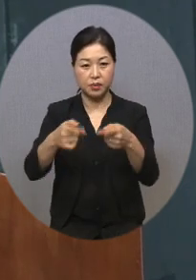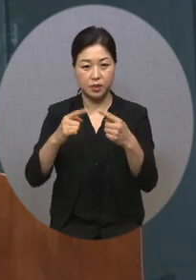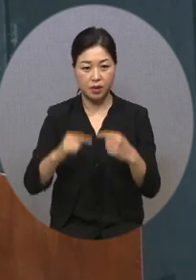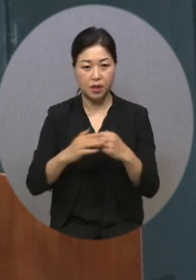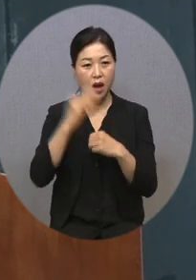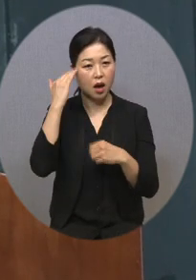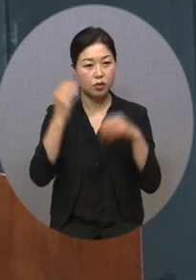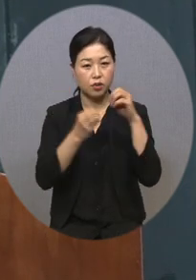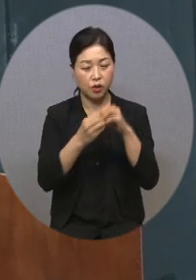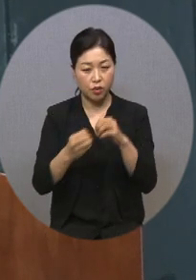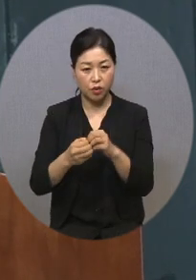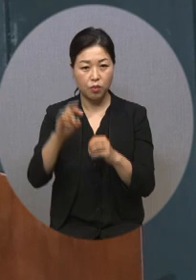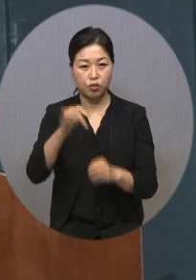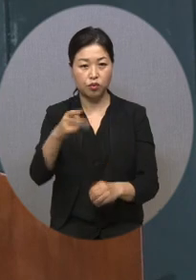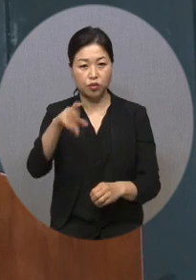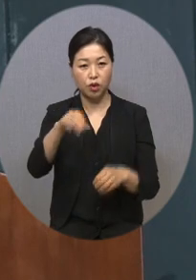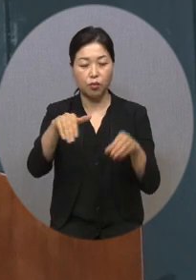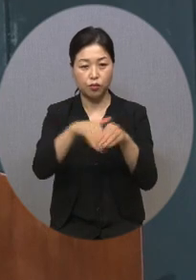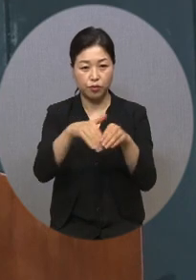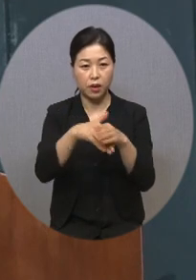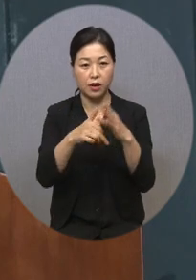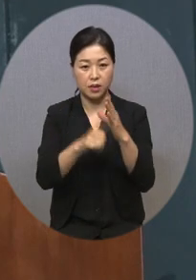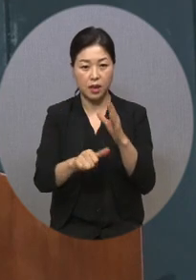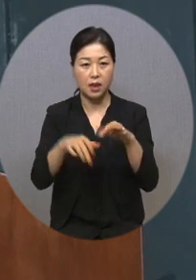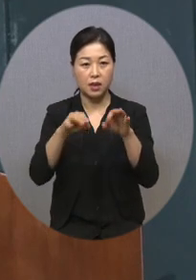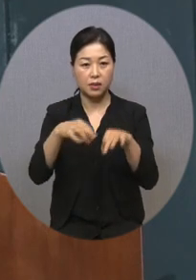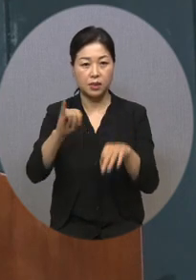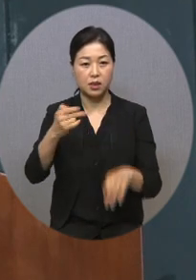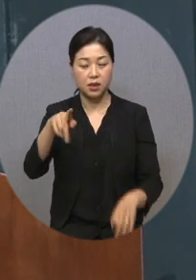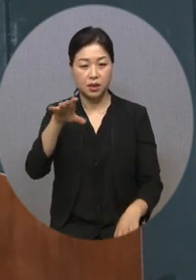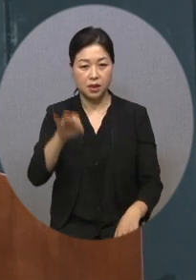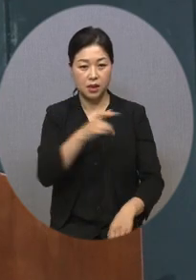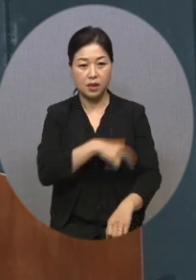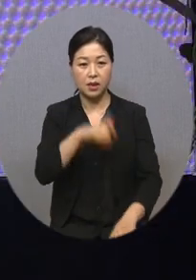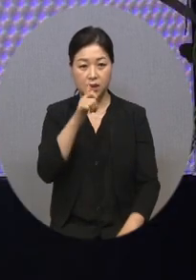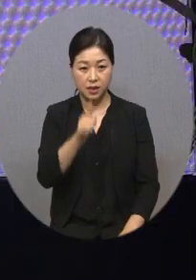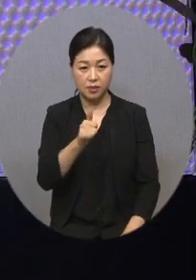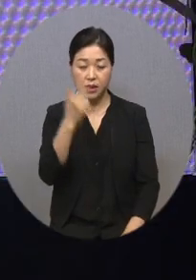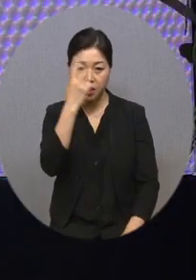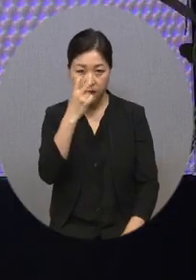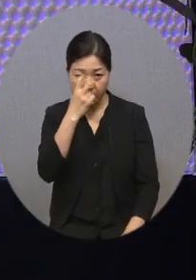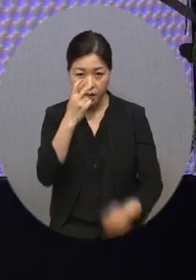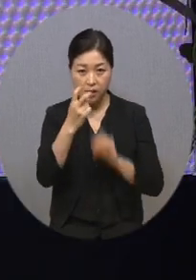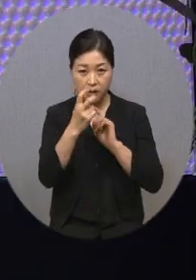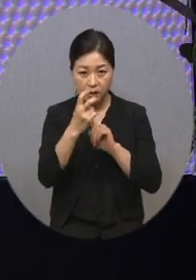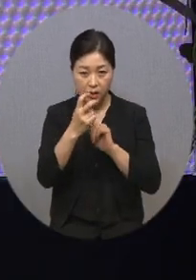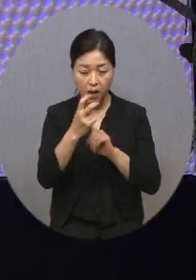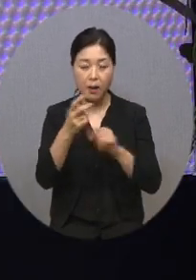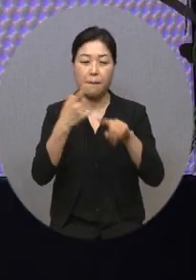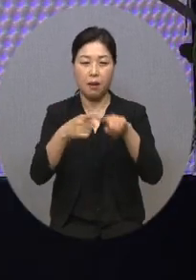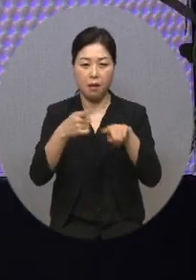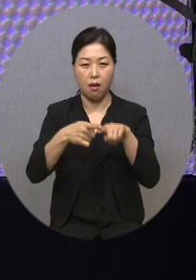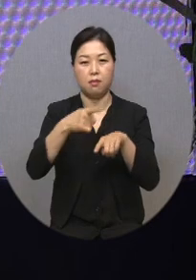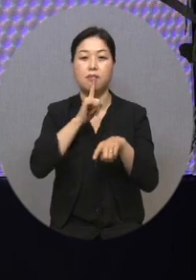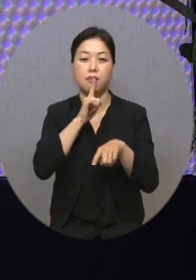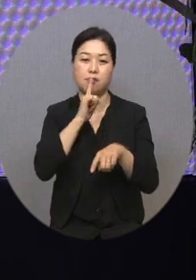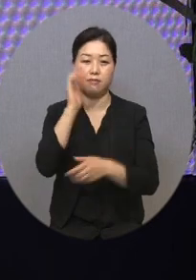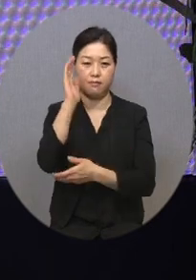한국전통무용문화재진흥재단 김기상 이사장님께서 심사총평을 해주시겠습니다. 네,